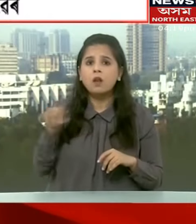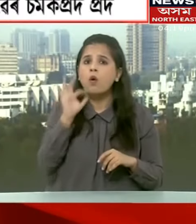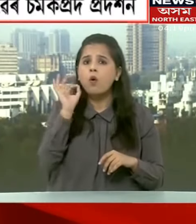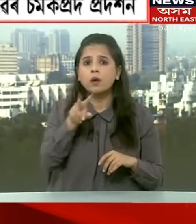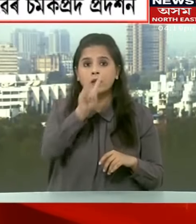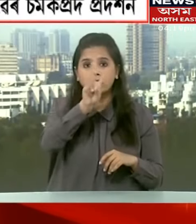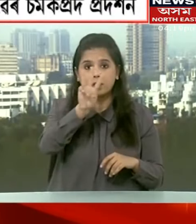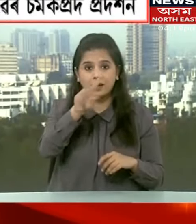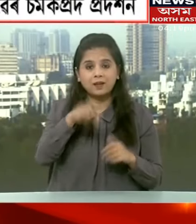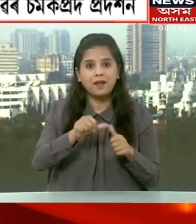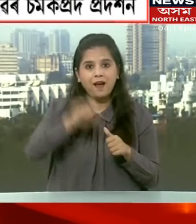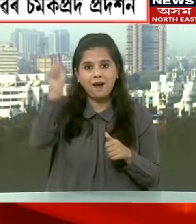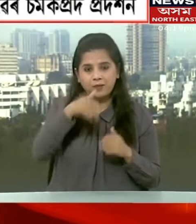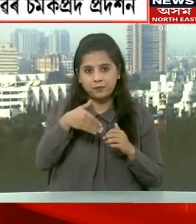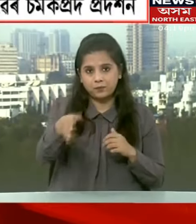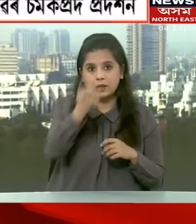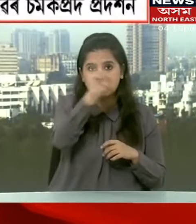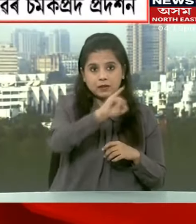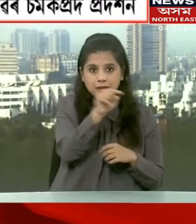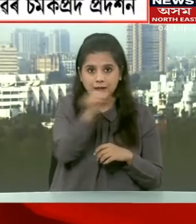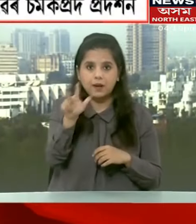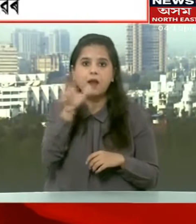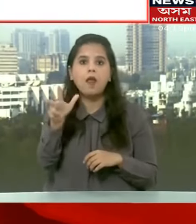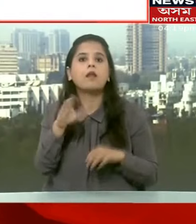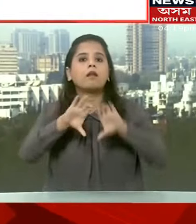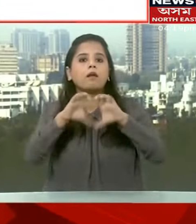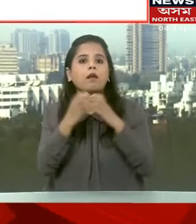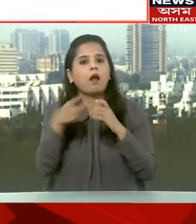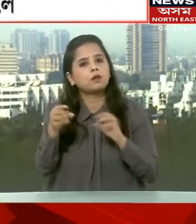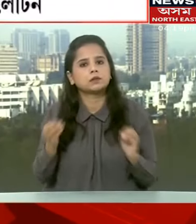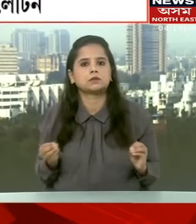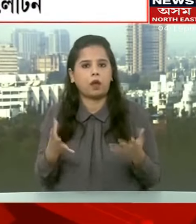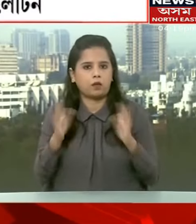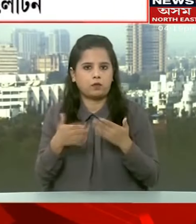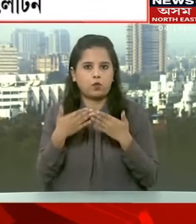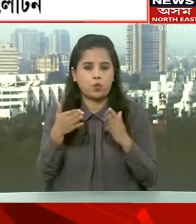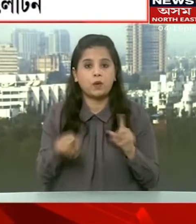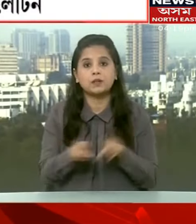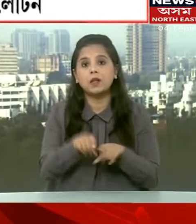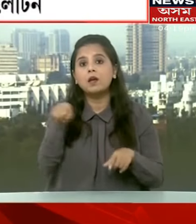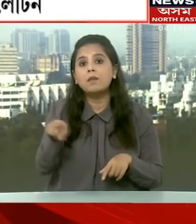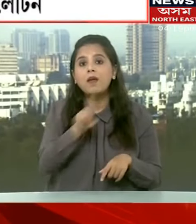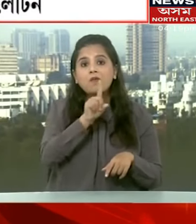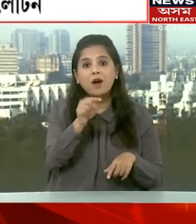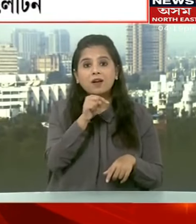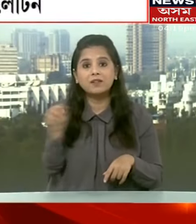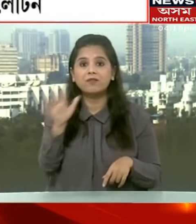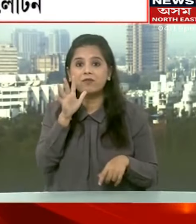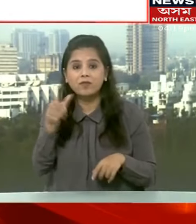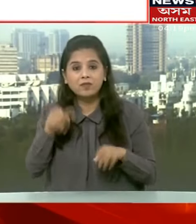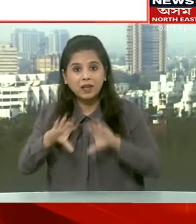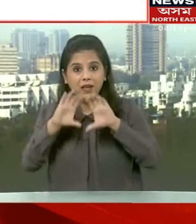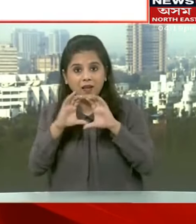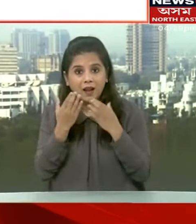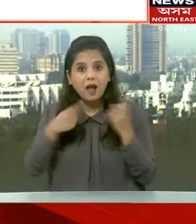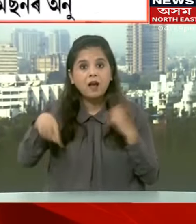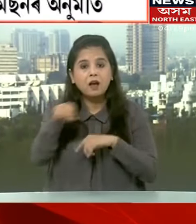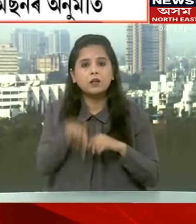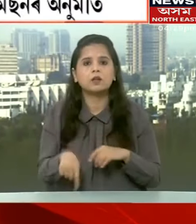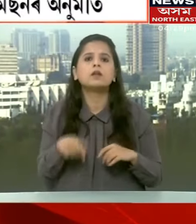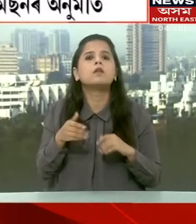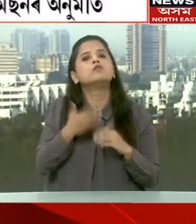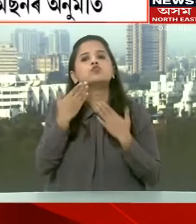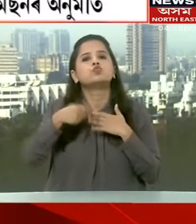23 अगस्त से कक्षा 6 से 8वीं तक के स्कूल खोले जाएंगे। वहीं कक्षा 1 से 5वीं तक की ऑफलाइन